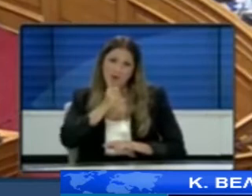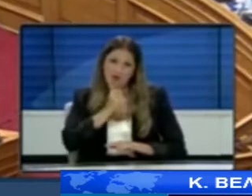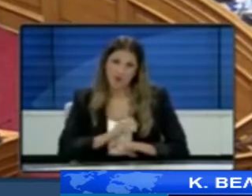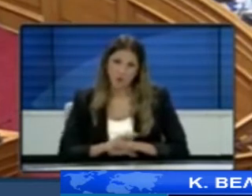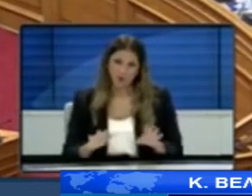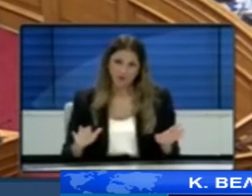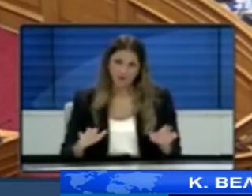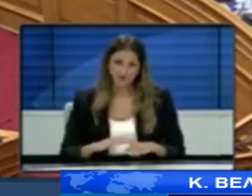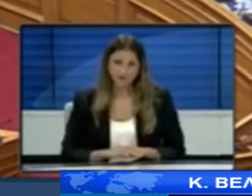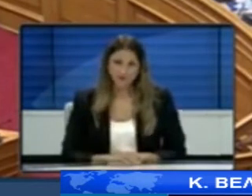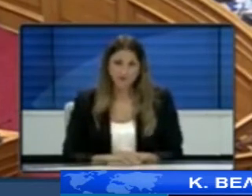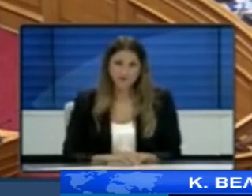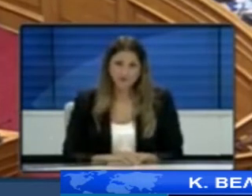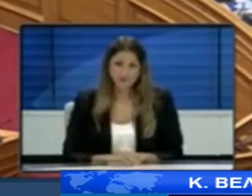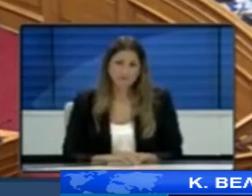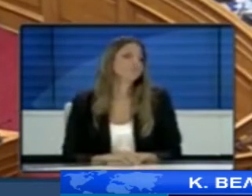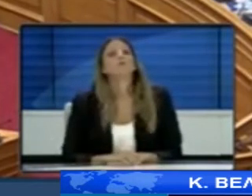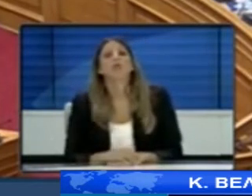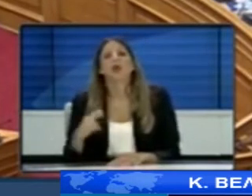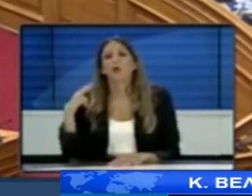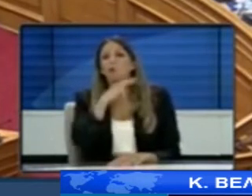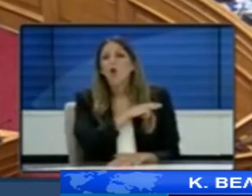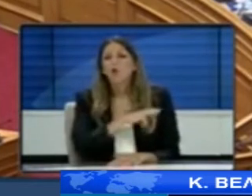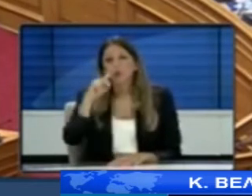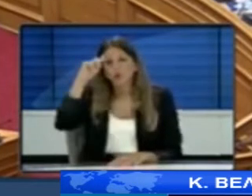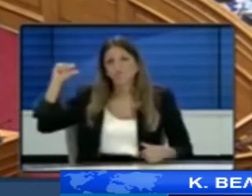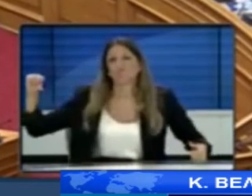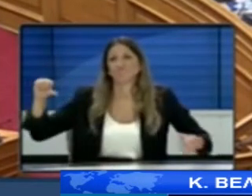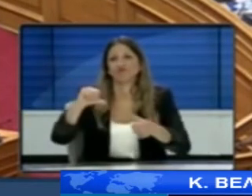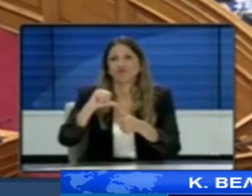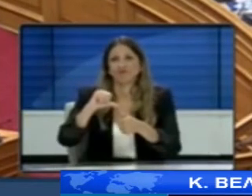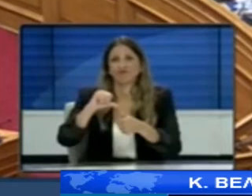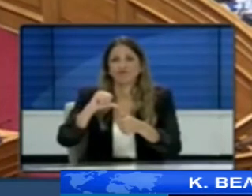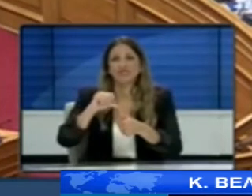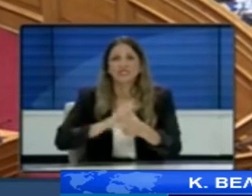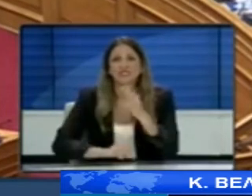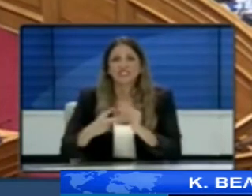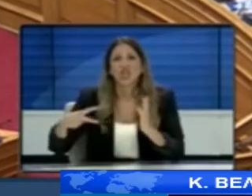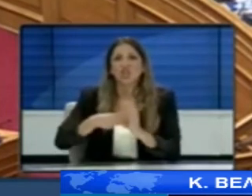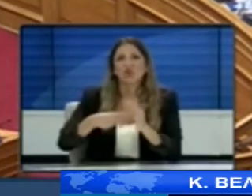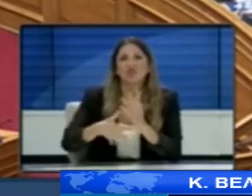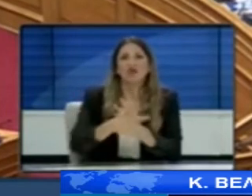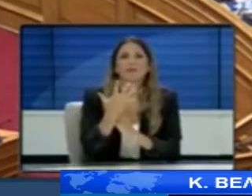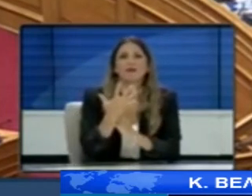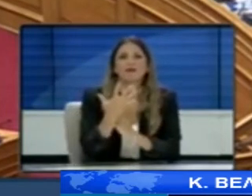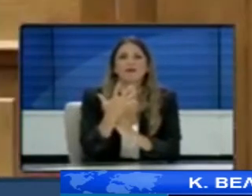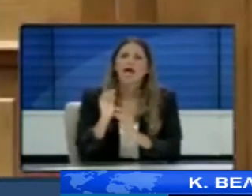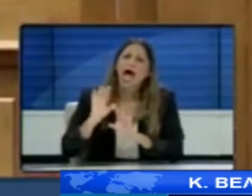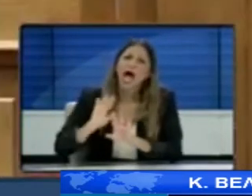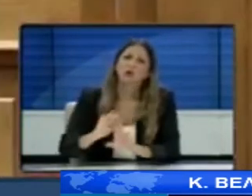αναφορά από τον κύριο Πρωθυπουργό στο χθες του ΣΥΡΙΖΑ. Ο ΣΥΡΙΖΑ, κύριε Πρωθυπουργέ, είναι το χθες. Μην αναφέρεσαι σε